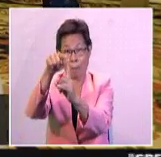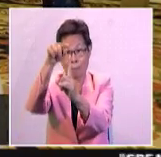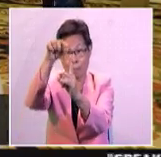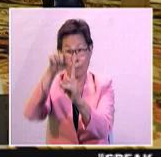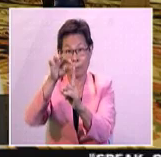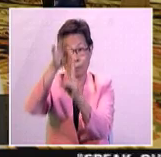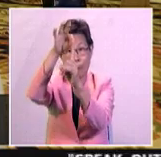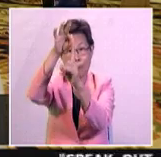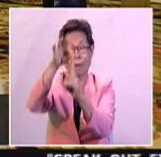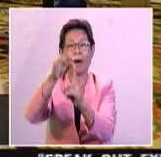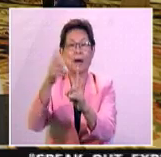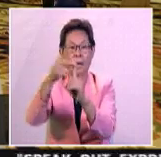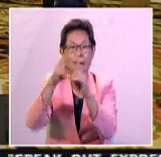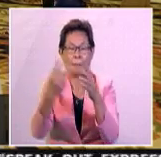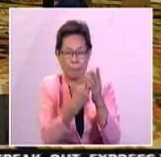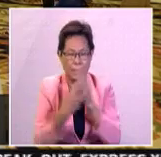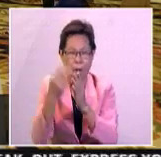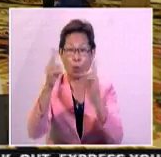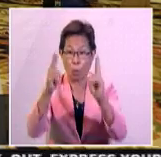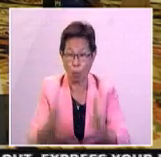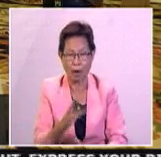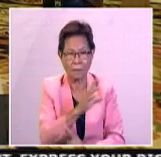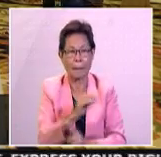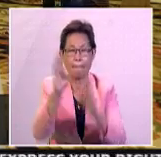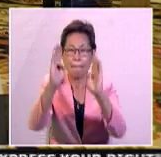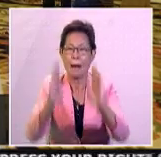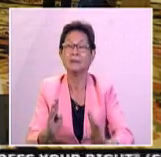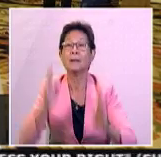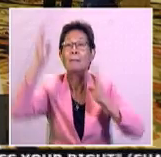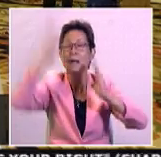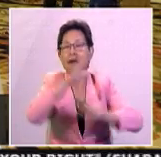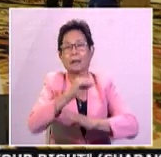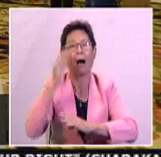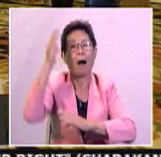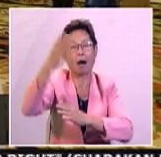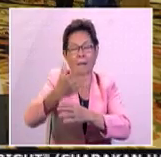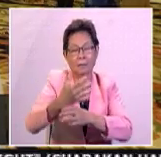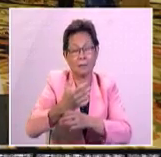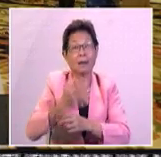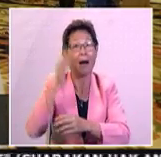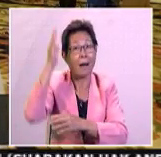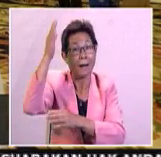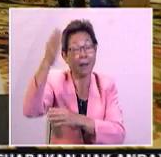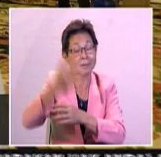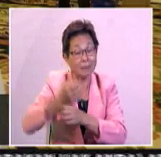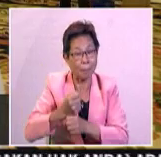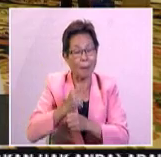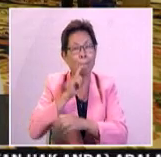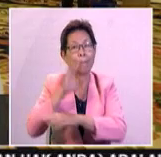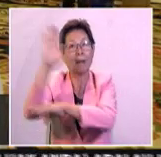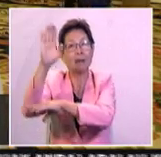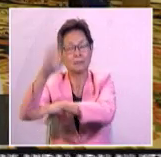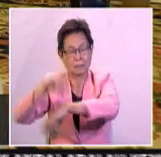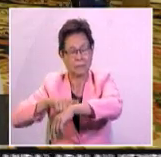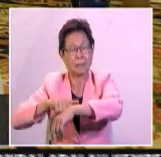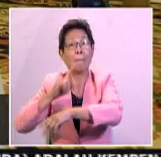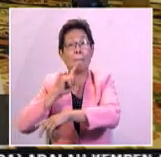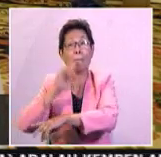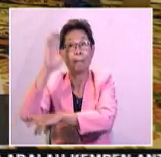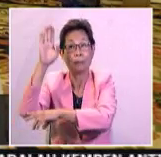perpaduan umat dan bangsa Malaysia dan akan dapat menjamin masa depan yang lebih